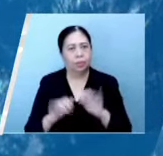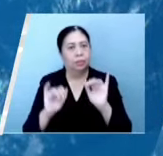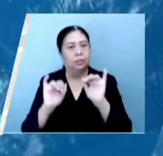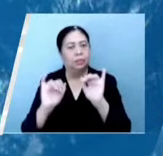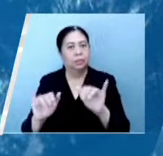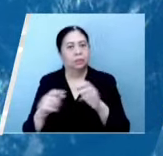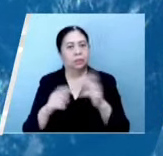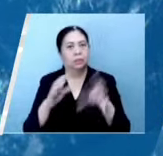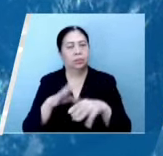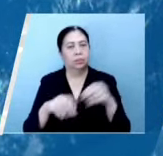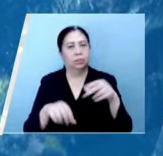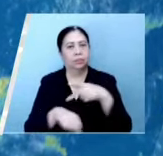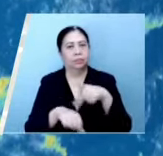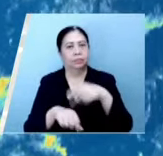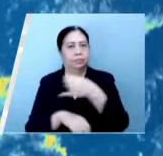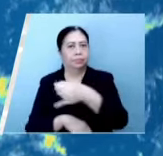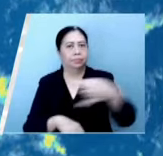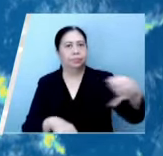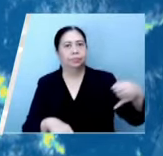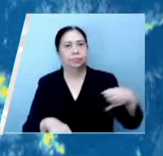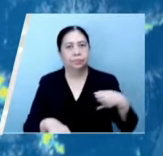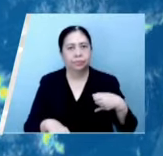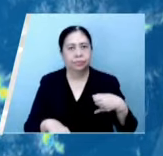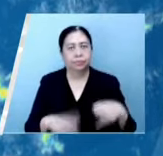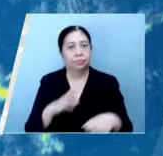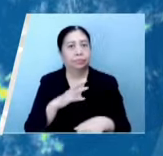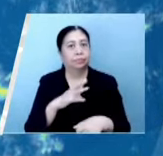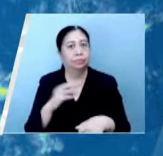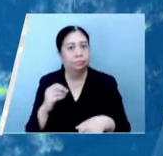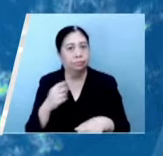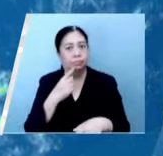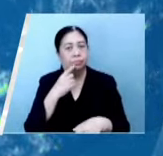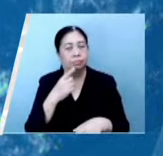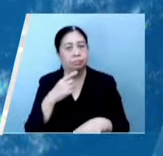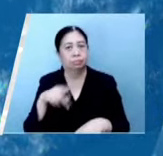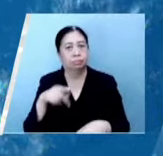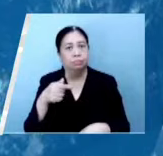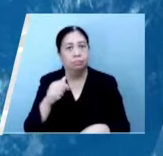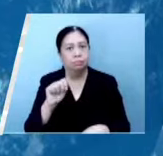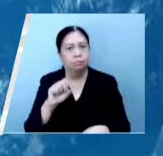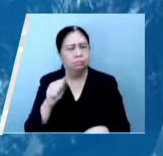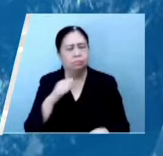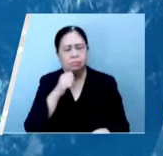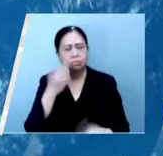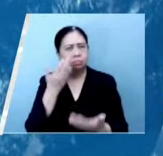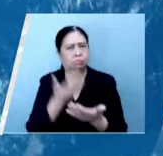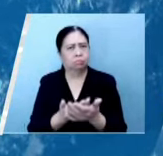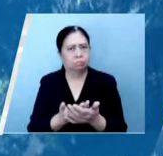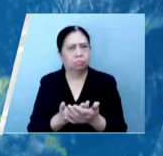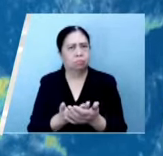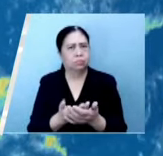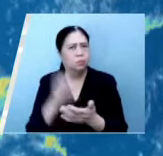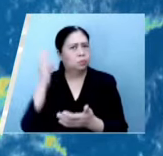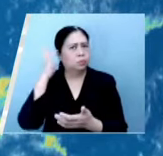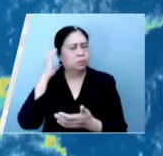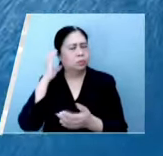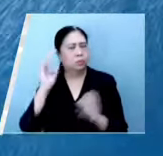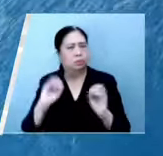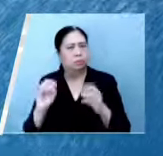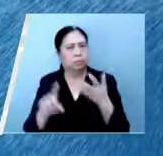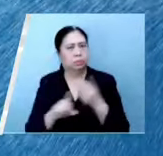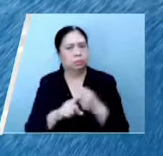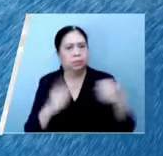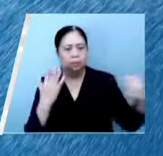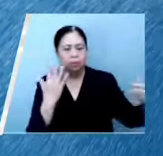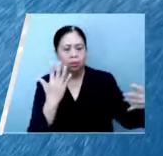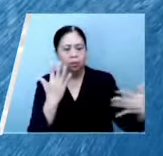labas ng Philippine Area of Responsibility at sabi ng PAGASA, hindi na umaabot sa Mindanao Trough o yung extension nito. Easterlies o yung